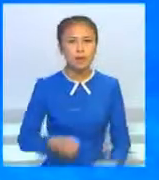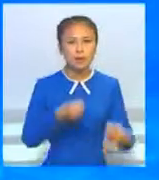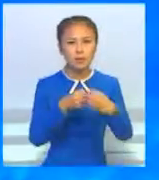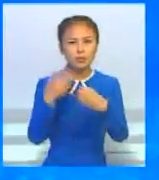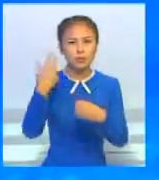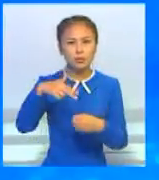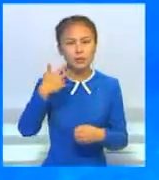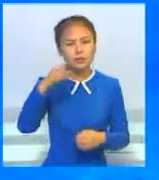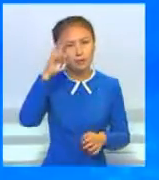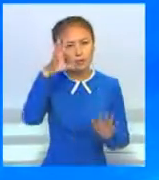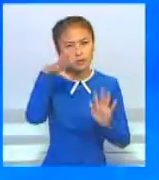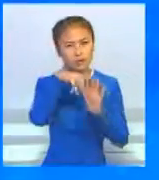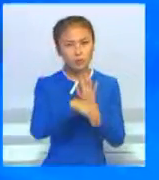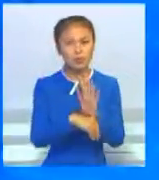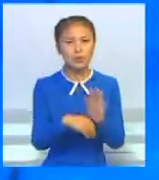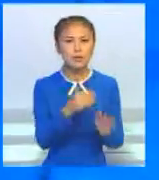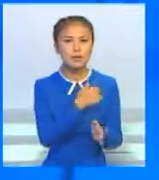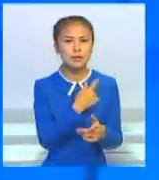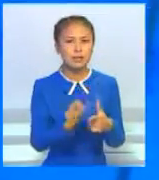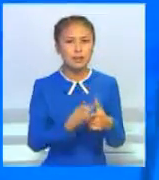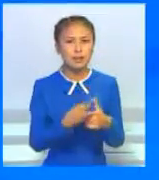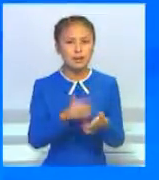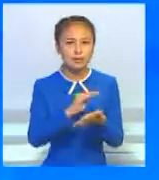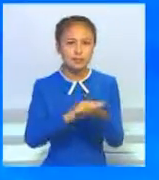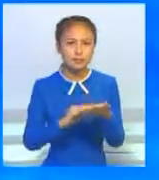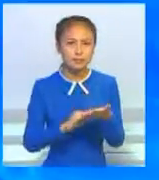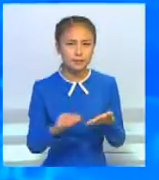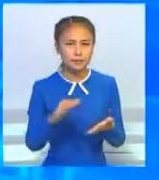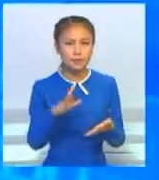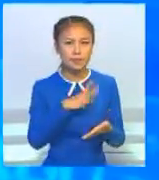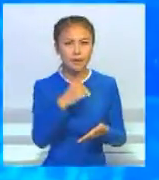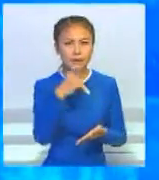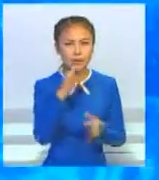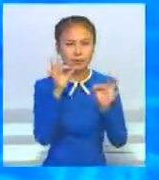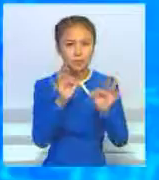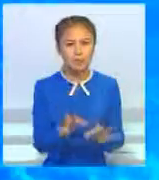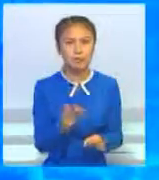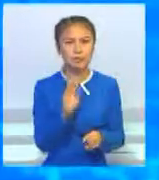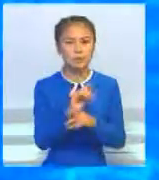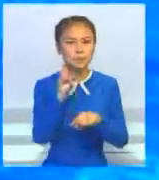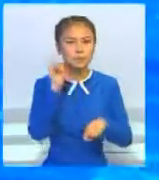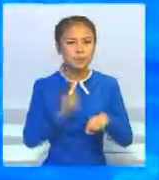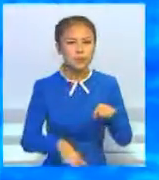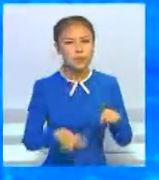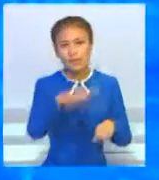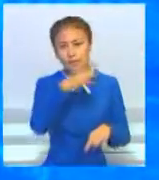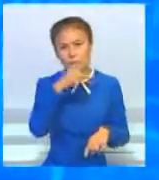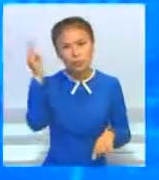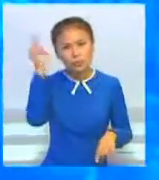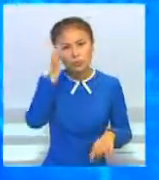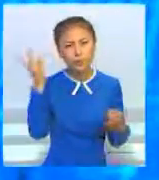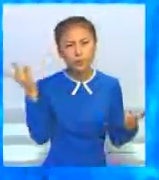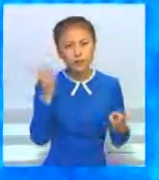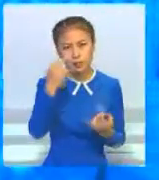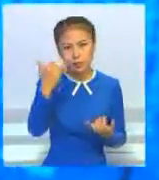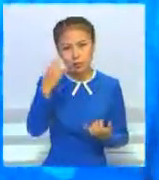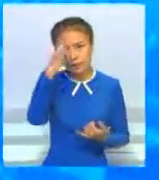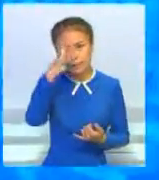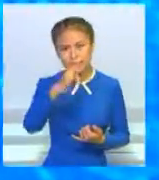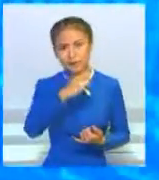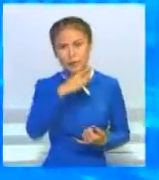Бәсекеге қабілетті 30 елдің қатарына қосыламыз десек, латын әліпбиіне көшіп қана қоймай, тез арада жетік меңгеріп алуымыз керек.